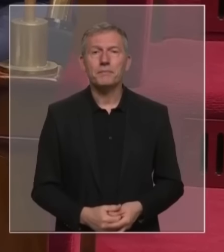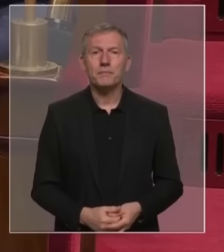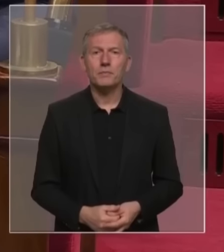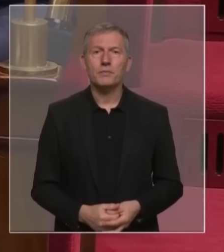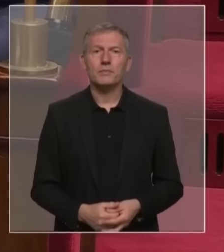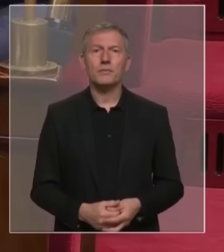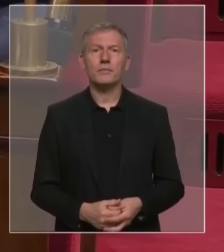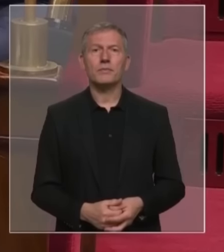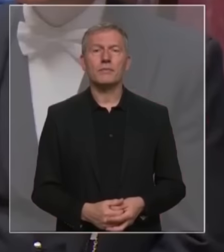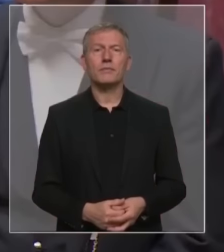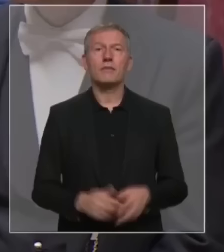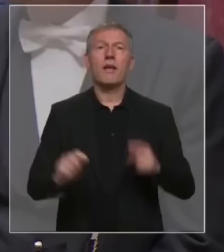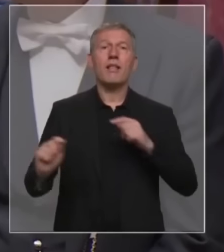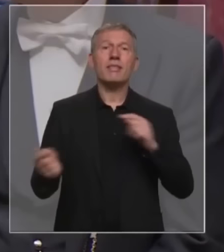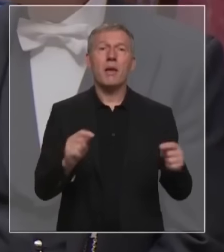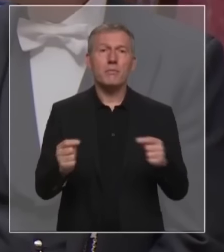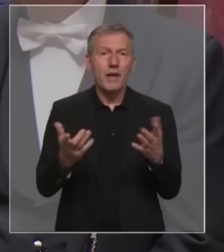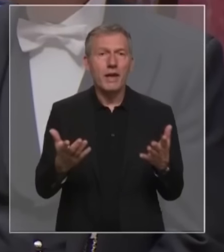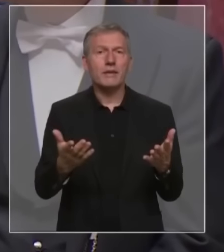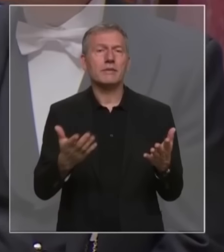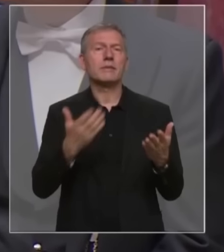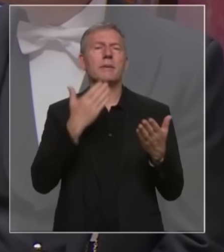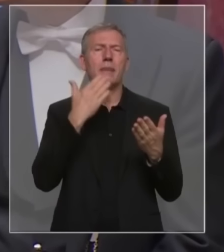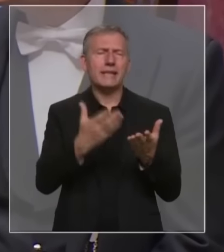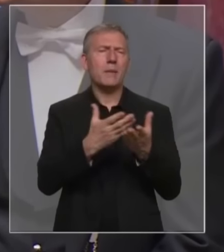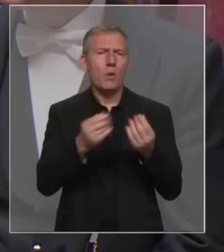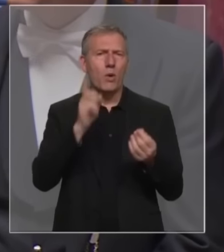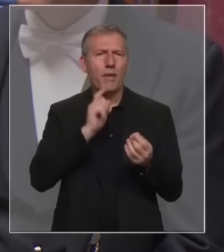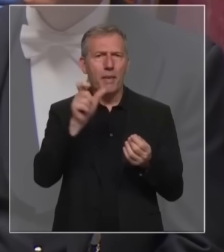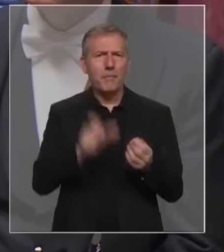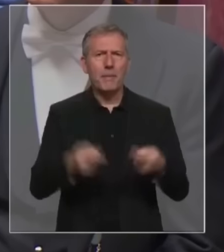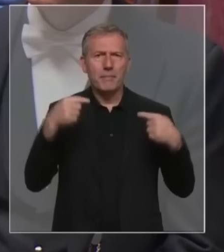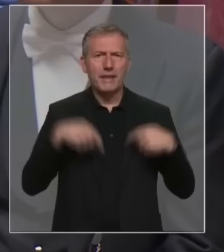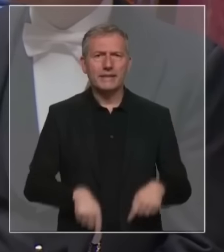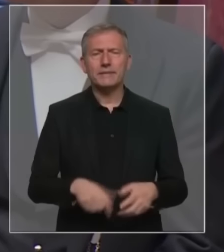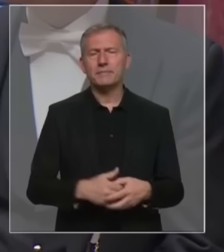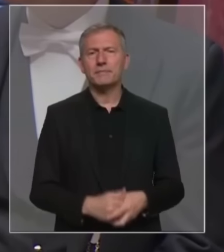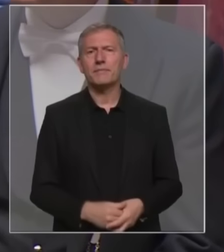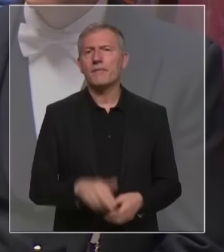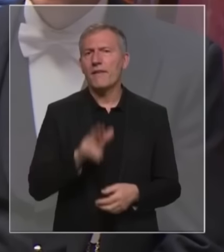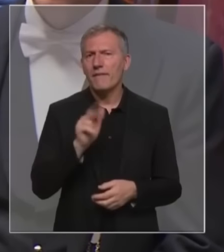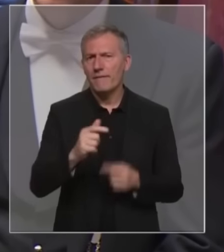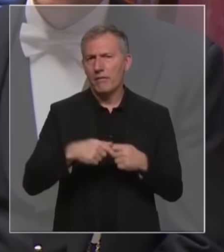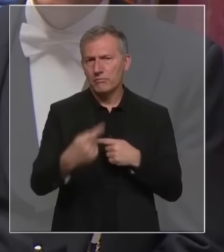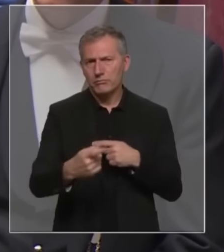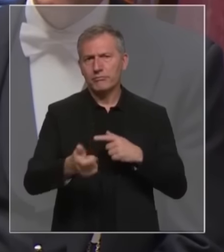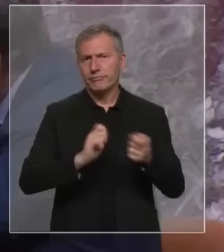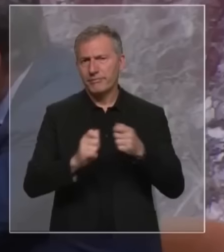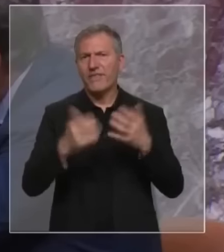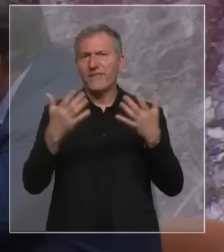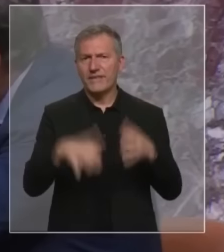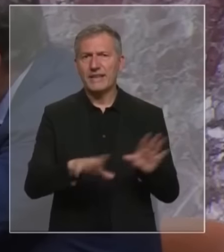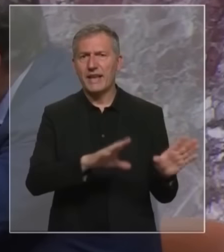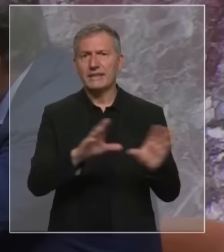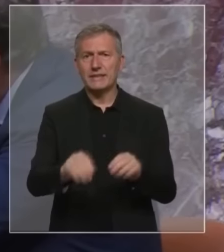broserson le débat institutionnel que vous appelez de vos vux sur l'avenir du territoire va être mené et sera